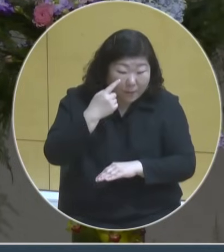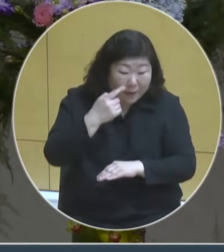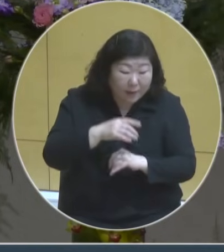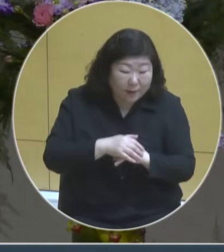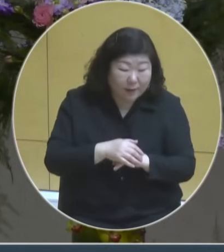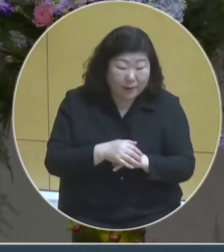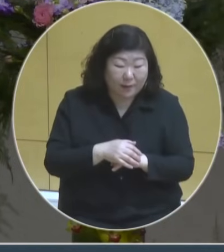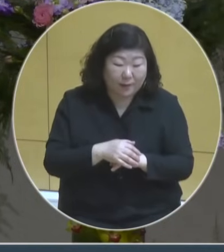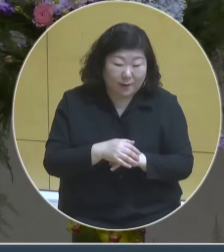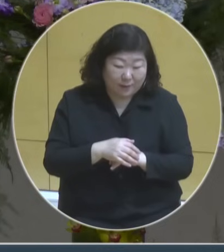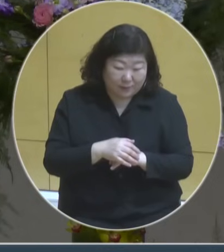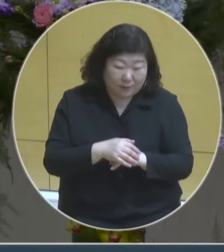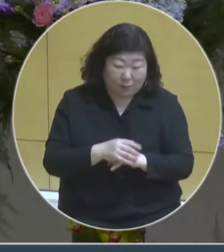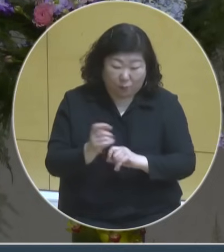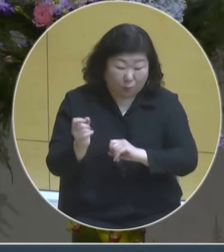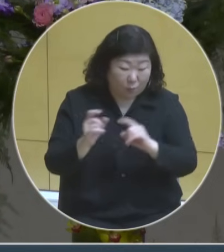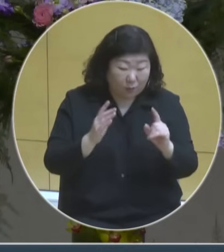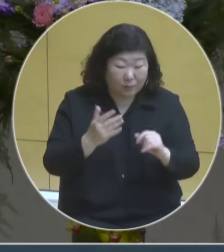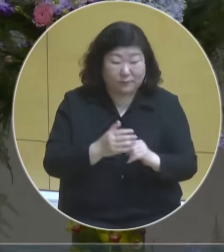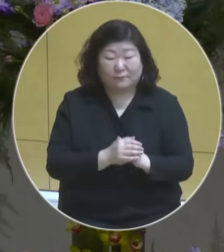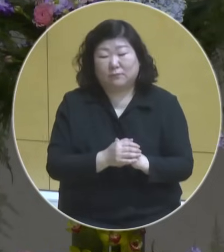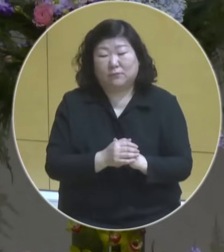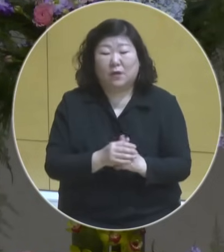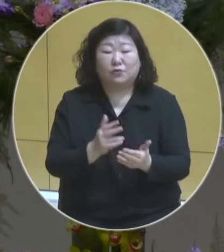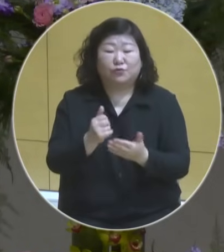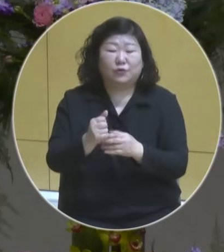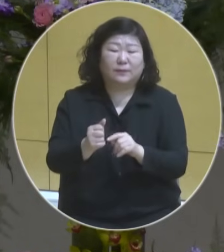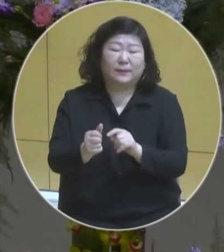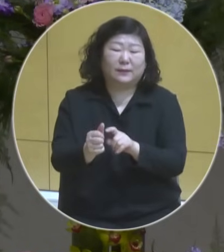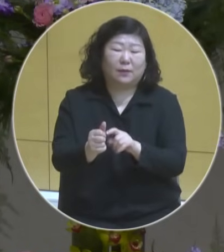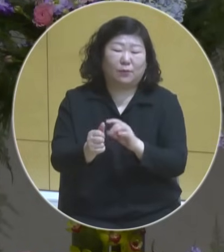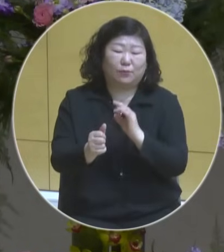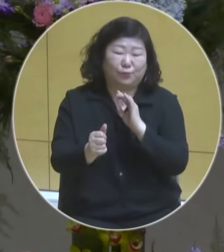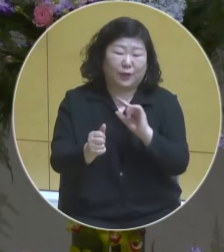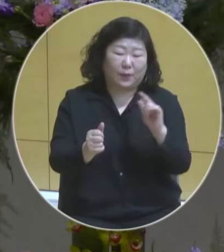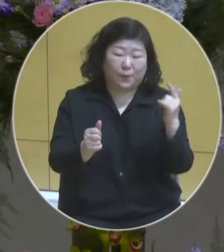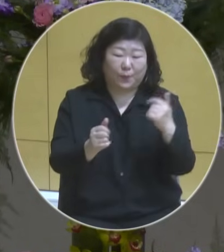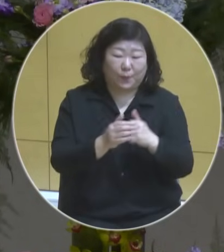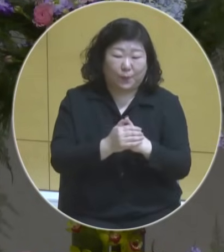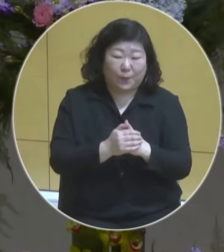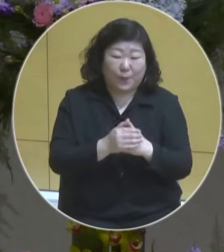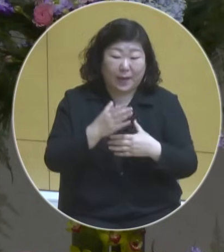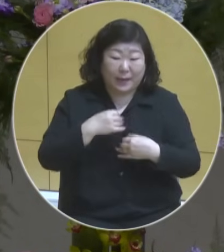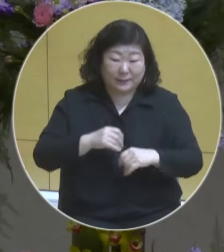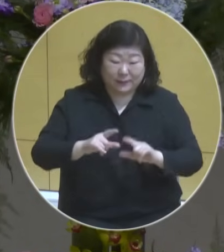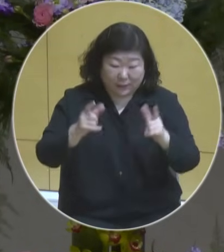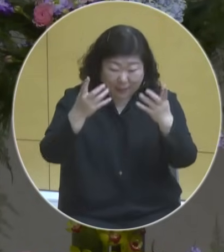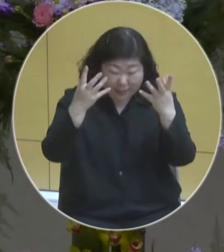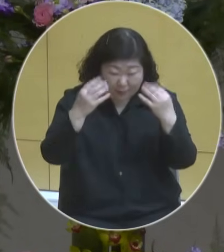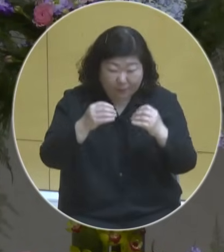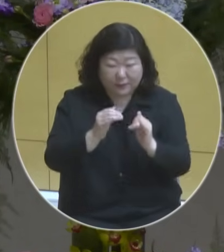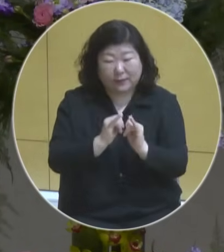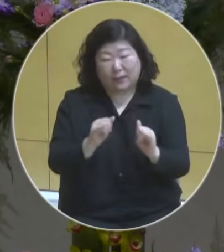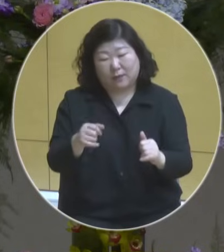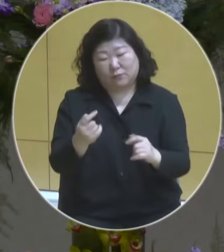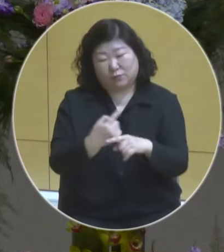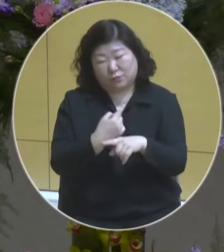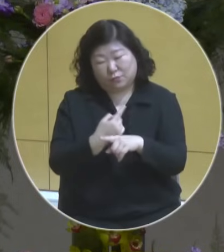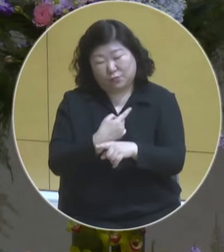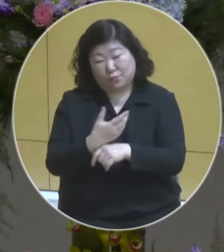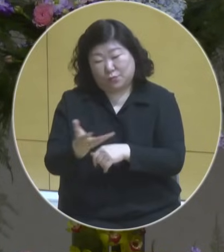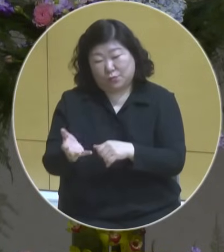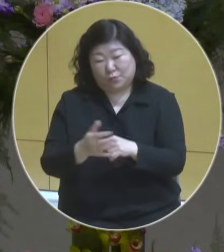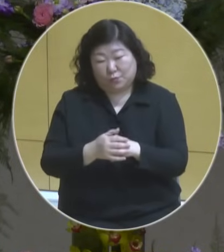회복된지라 말씀하고 있습니다 주님은이 사람 아닙니다 일람 많이 치유해 주셨습니다 안식일의